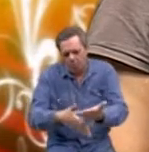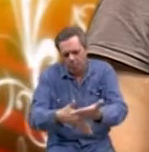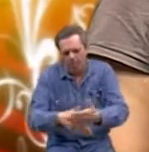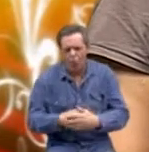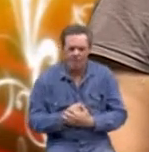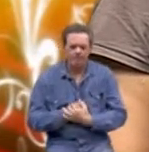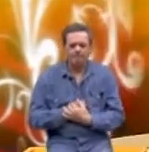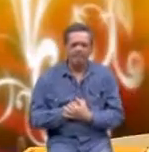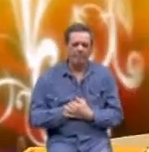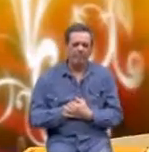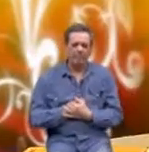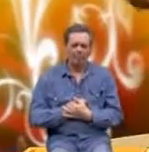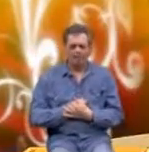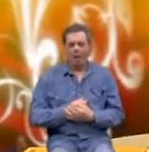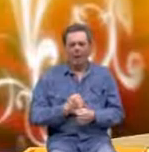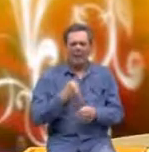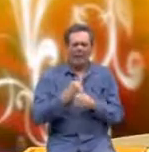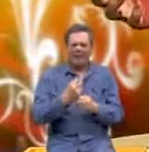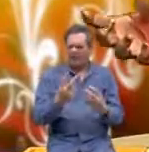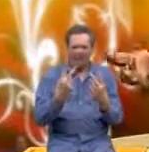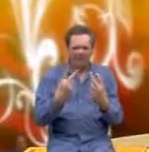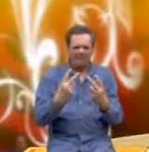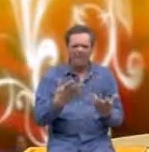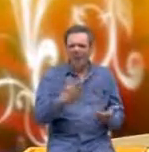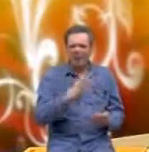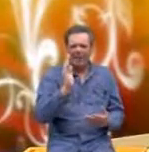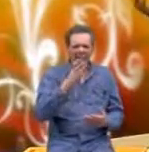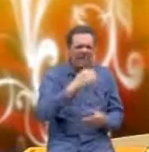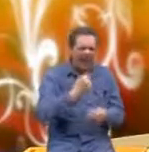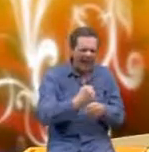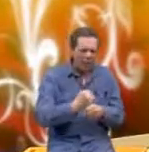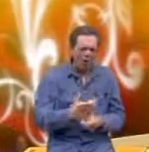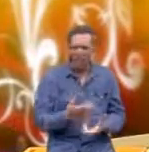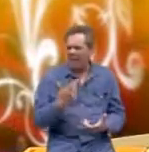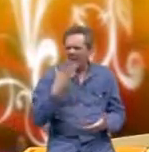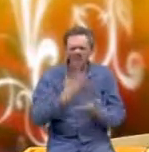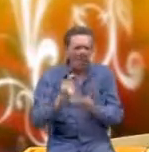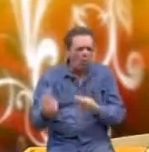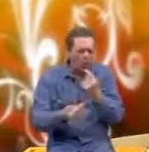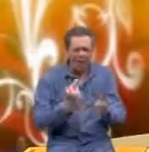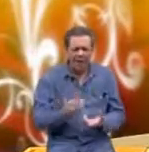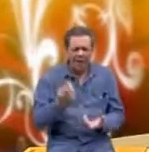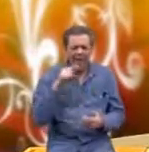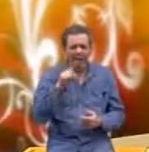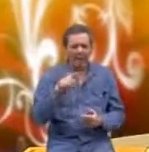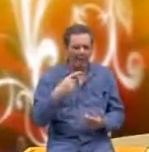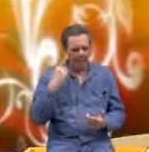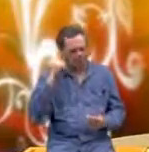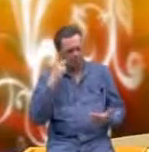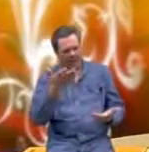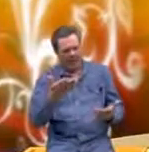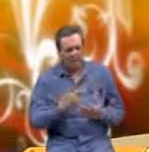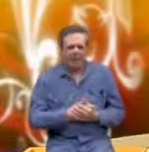joj pomognemo. Vi sigurno radite evaluacije poslije svake radionice, svakog događanja i tako dalje. Da li imate dojam ili ste